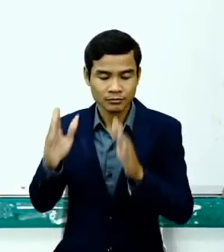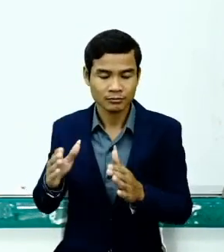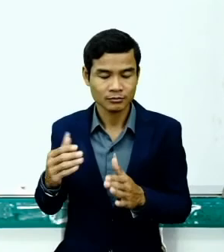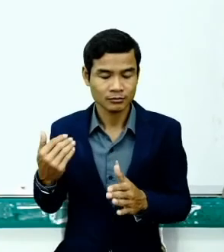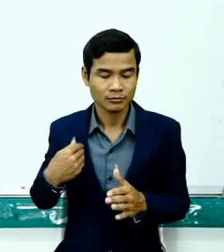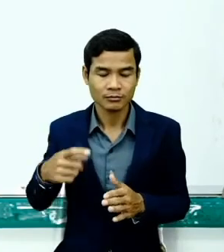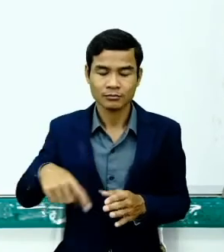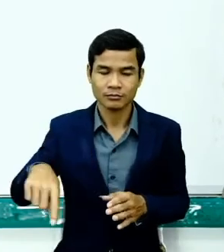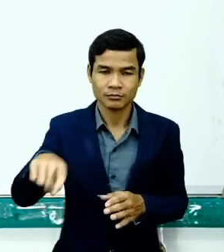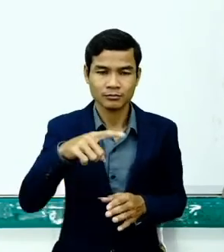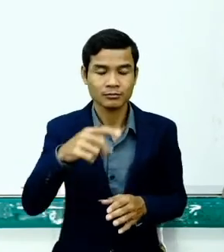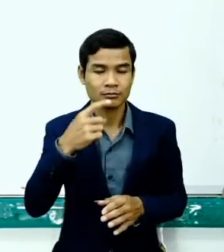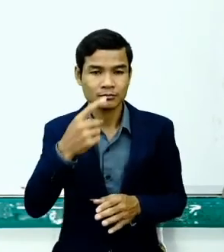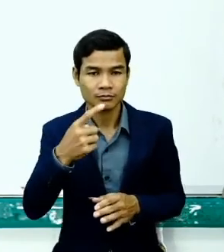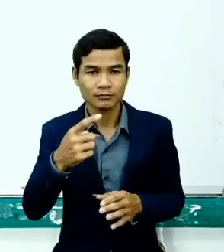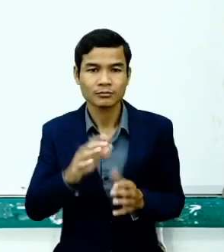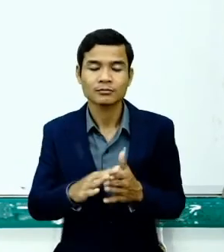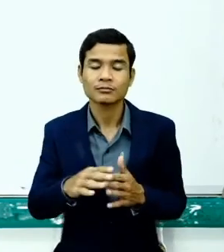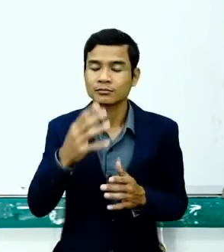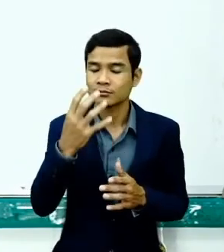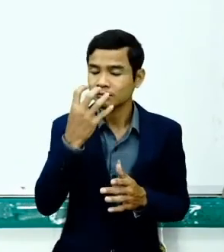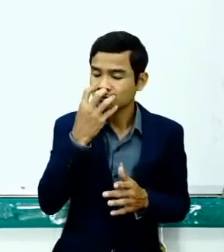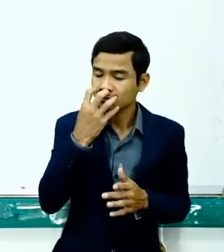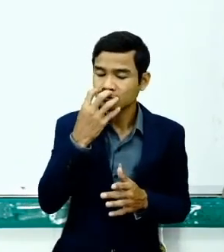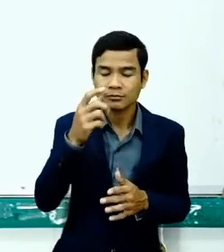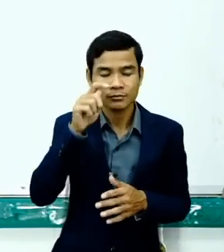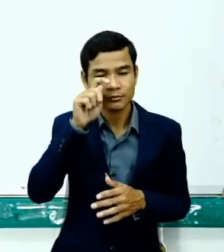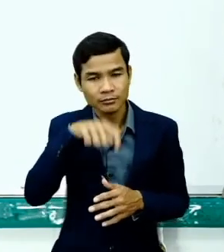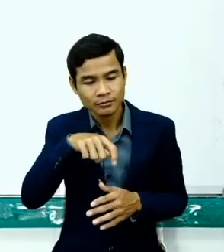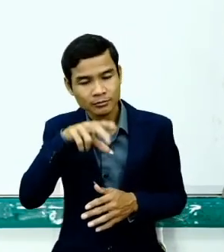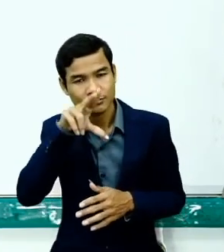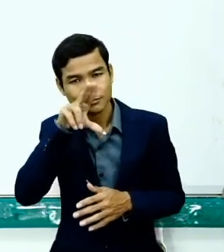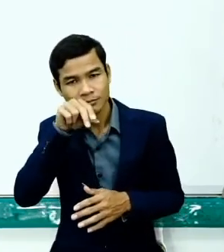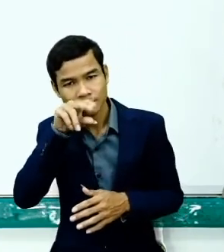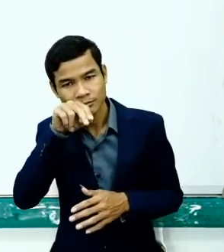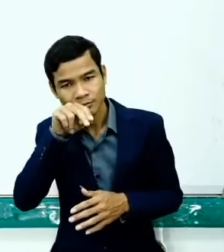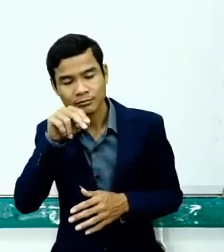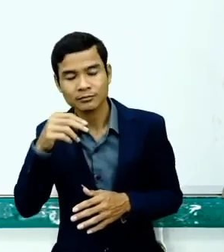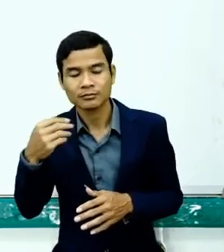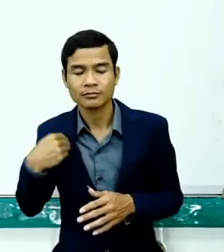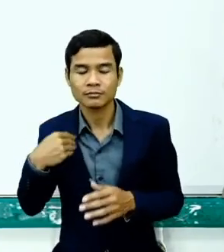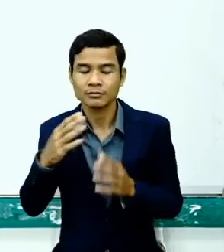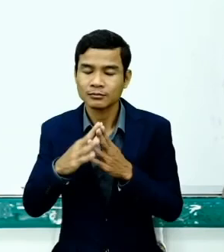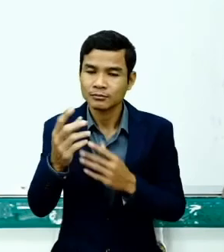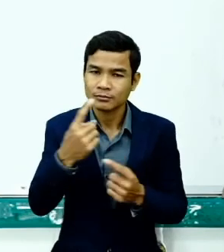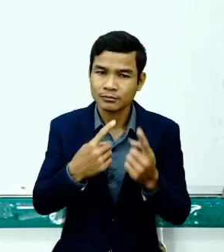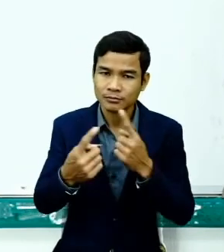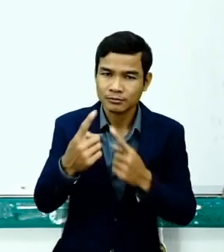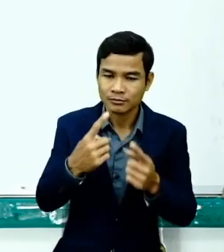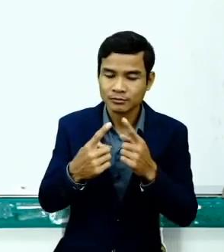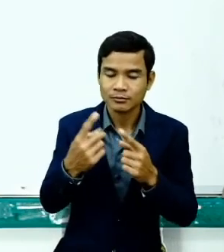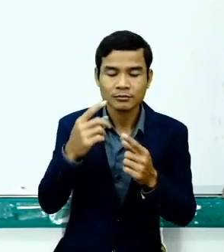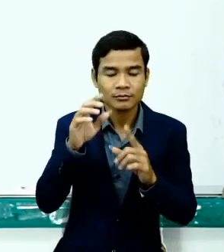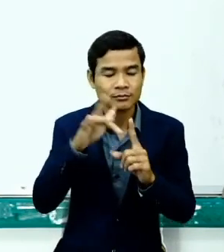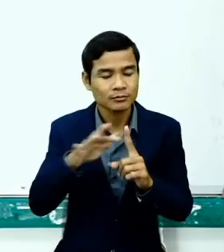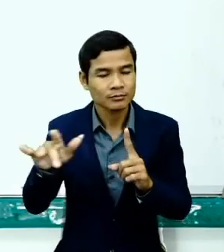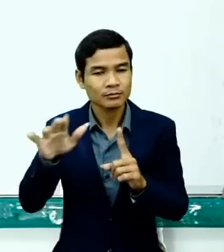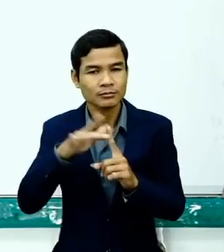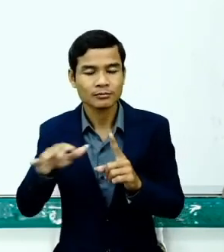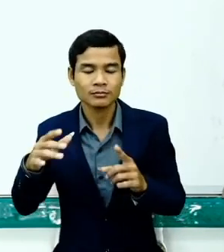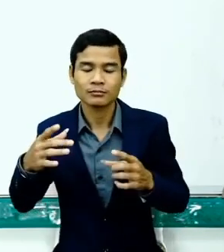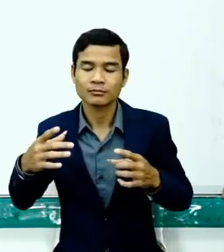គ្រប់គ្នាទាំងជ្រូកទាំងមន់ទាំងទាចូលចែកគ្នាស្រែកច្រៀងឡូ